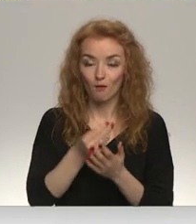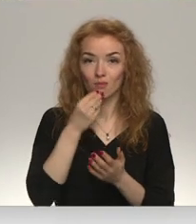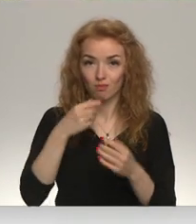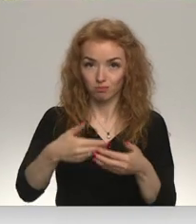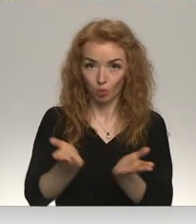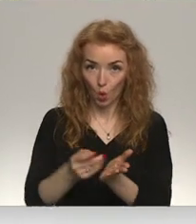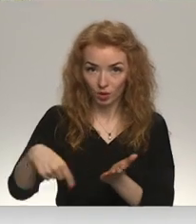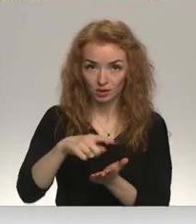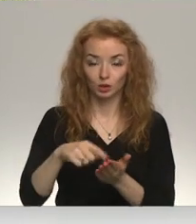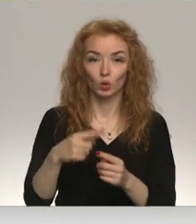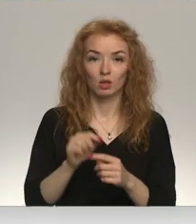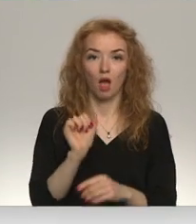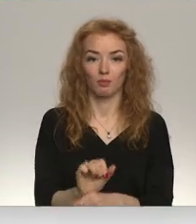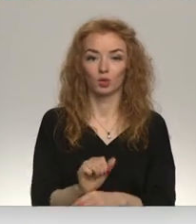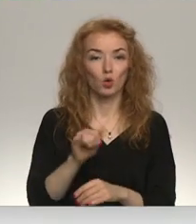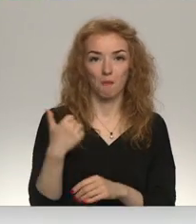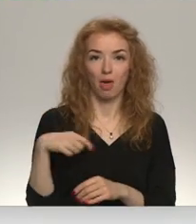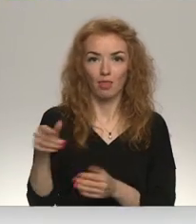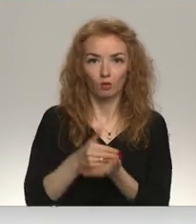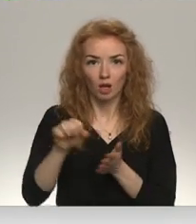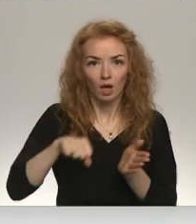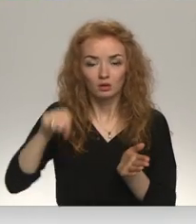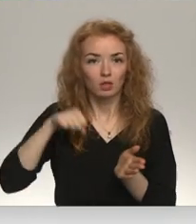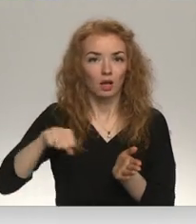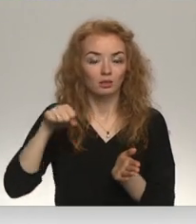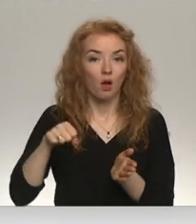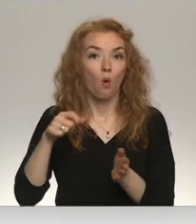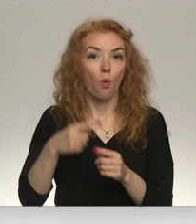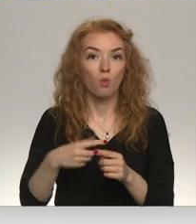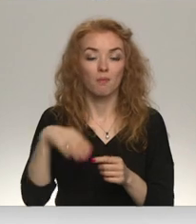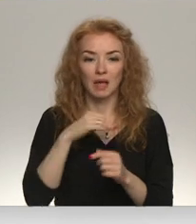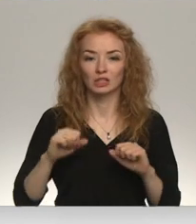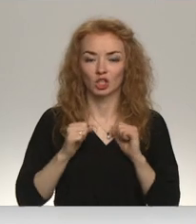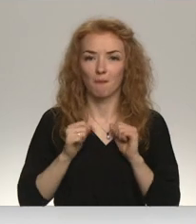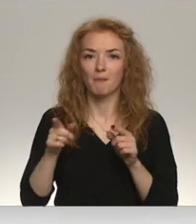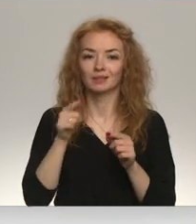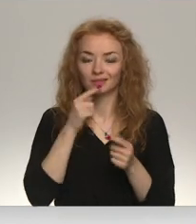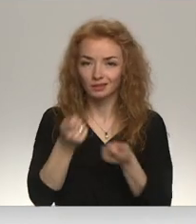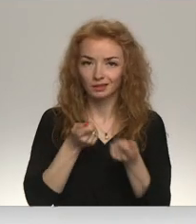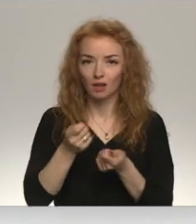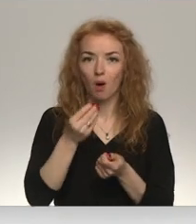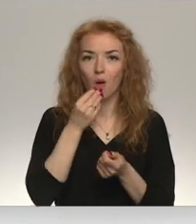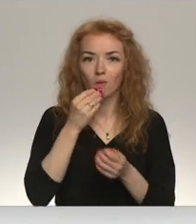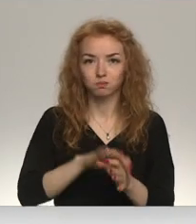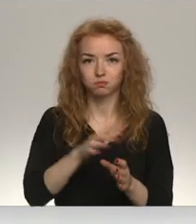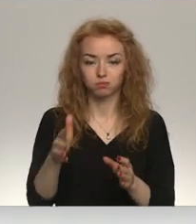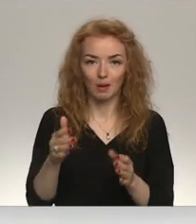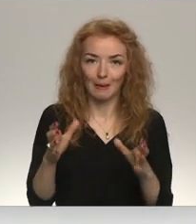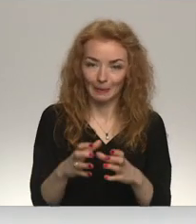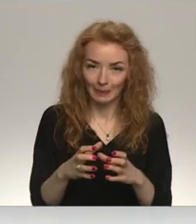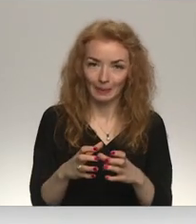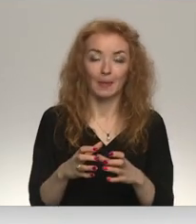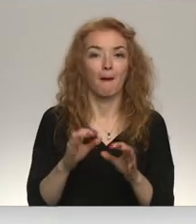un ka tev ir jāapstājas, jo viņai nav sāca sajūtas. Mēs mēģinām viņai kontrolēt porciju lielumu, protams,